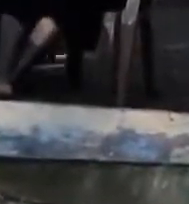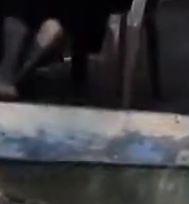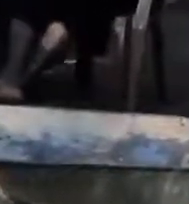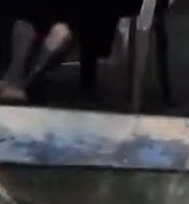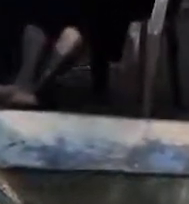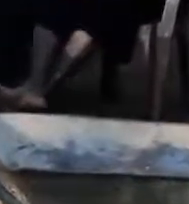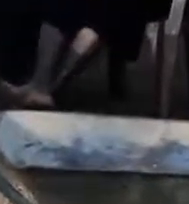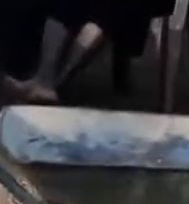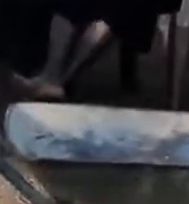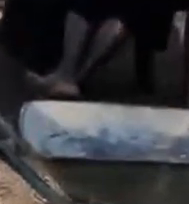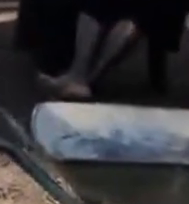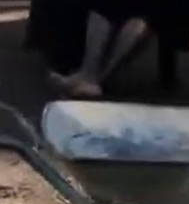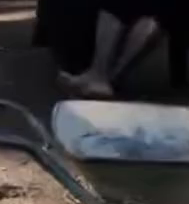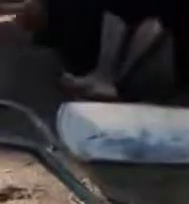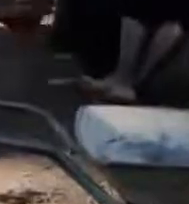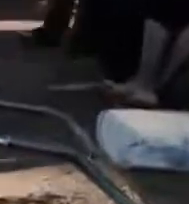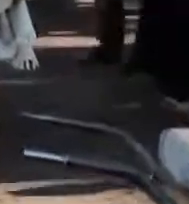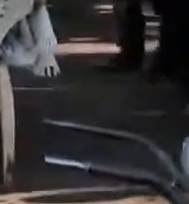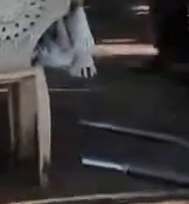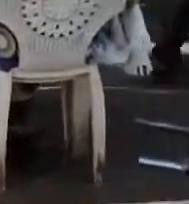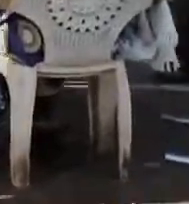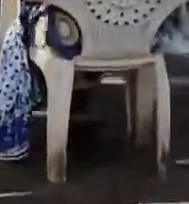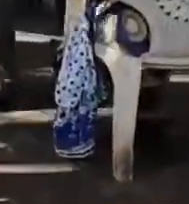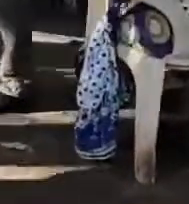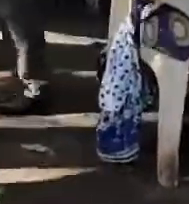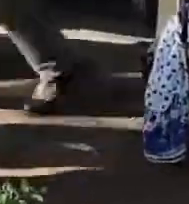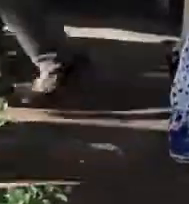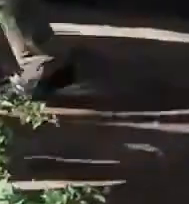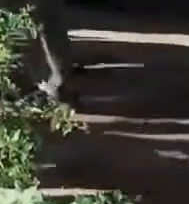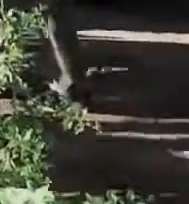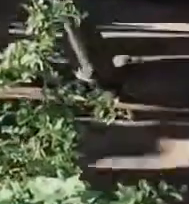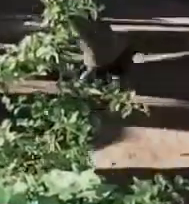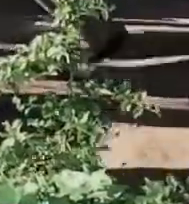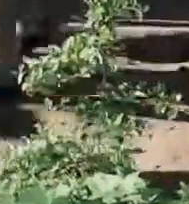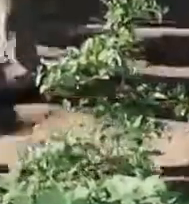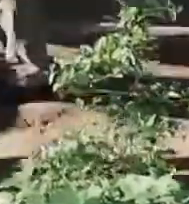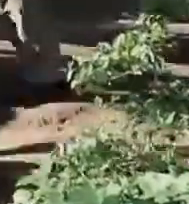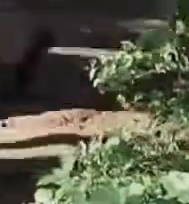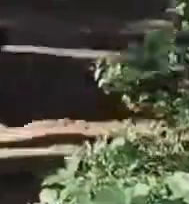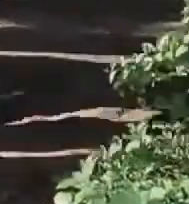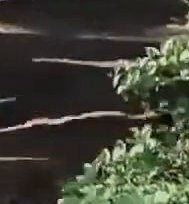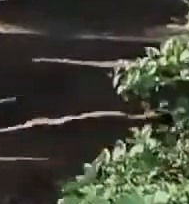hospitali ya Kitui, polisi wanapoendelea na uchunguzi. Jamaki Boy, KUTV.